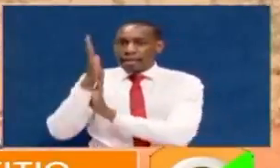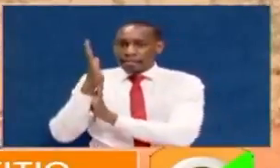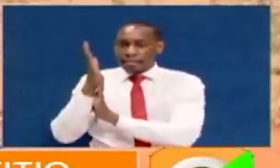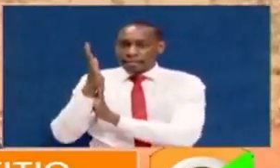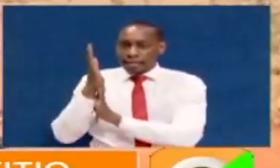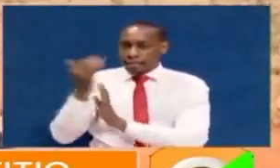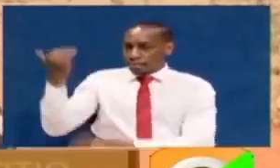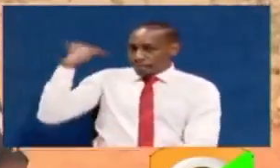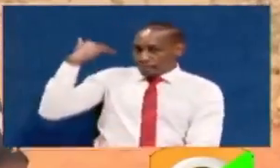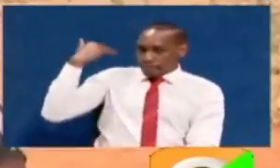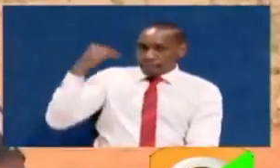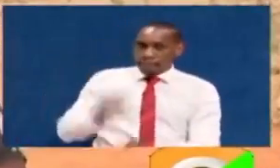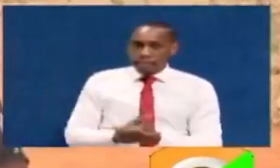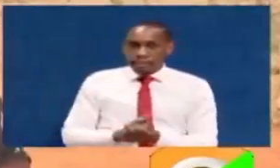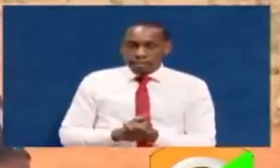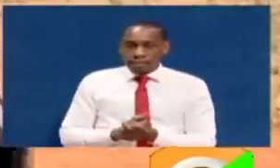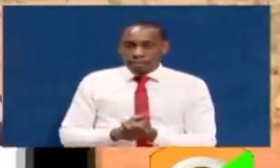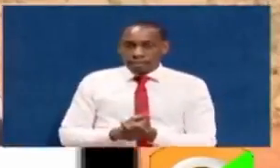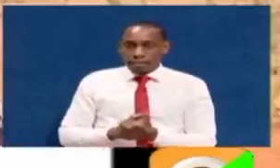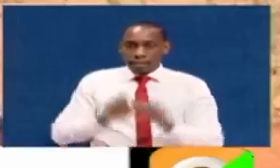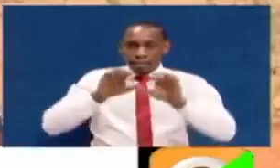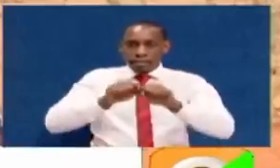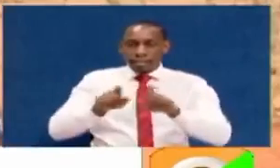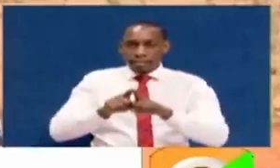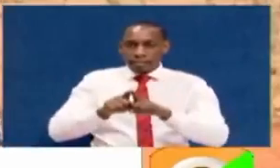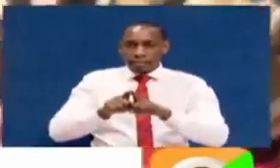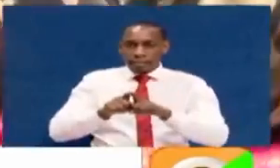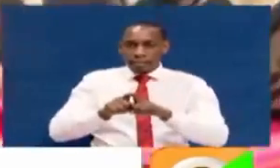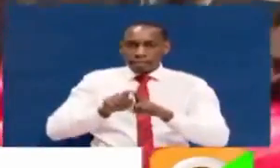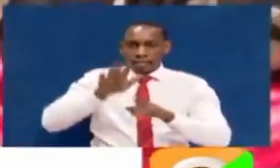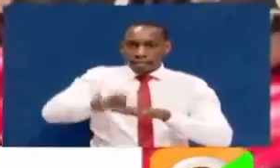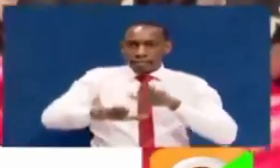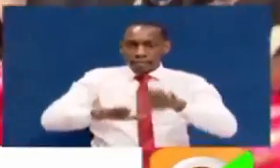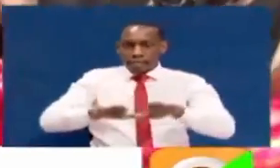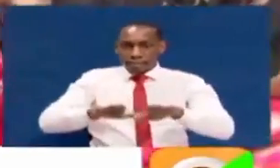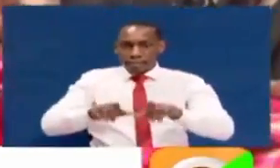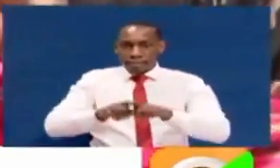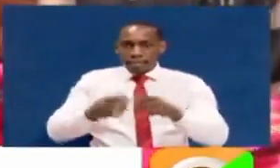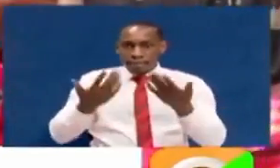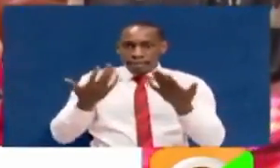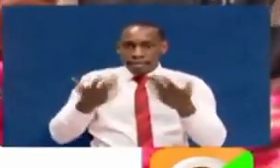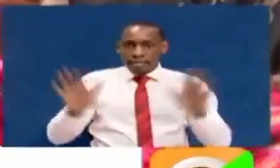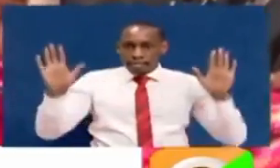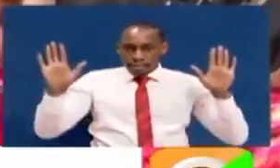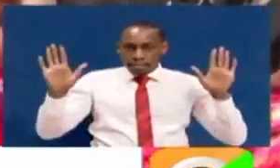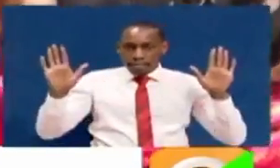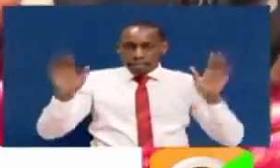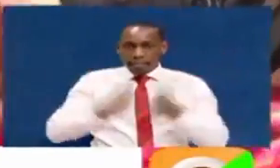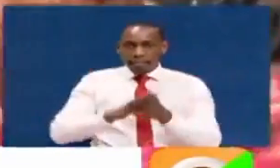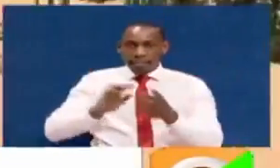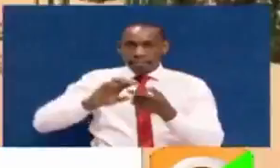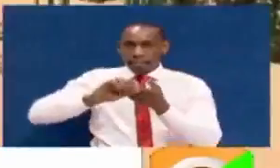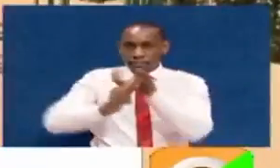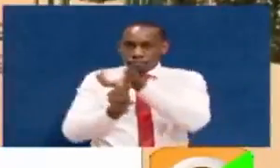akatoka na nyuma. Akanishika na huko nyuma na akanikanyanga kidole ya mguu, akanichukua mkono juu akanipindua